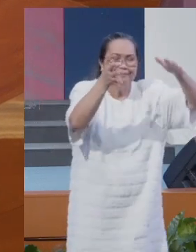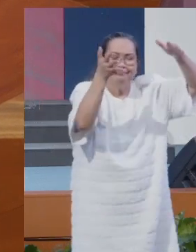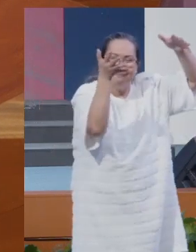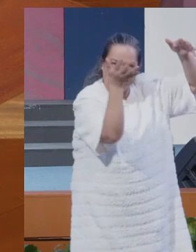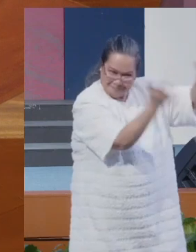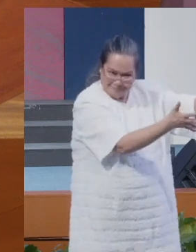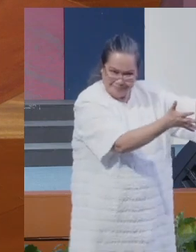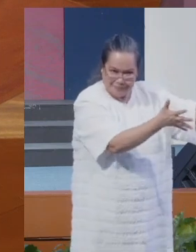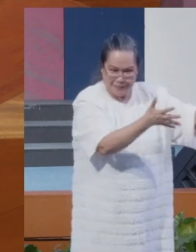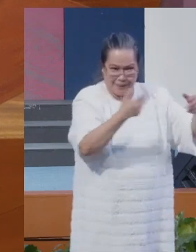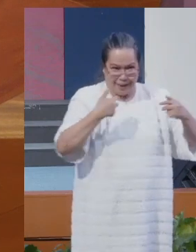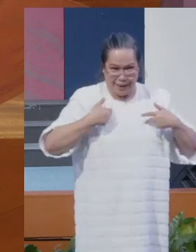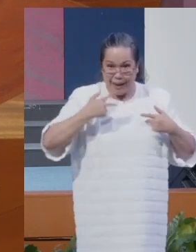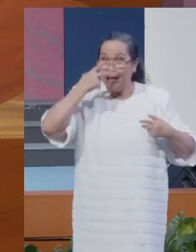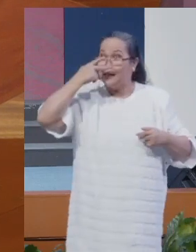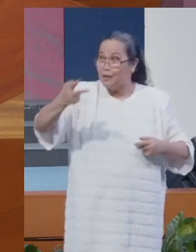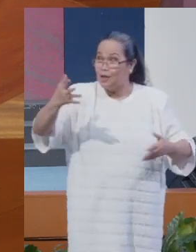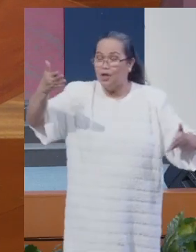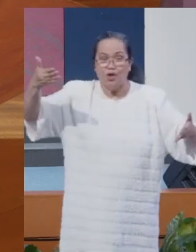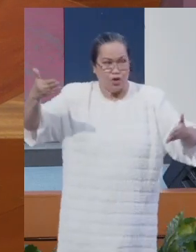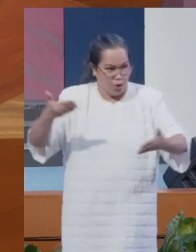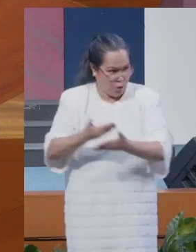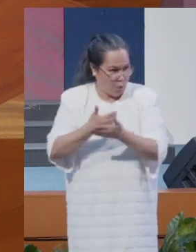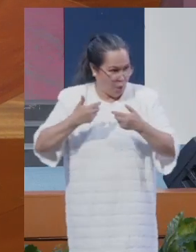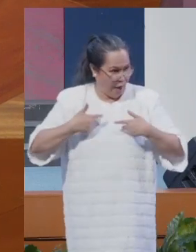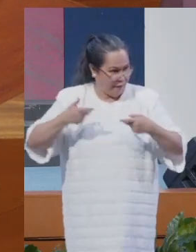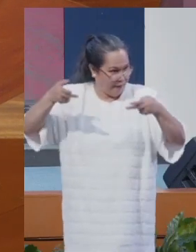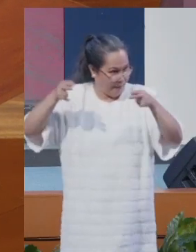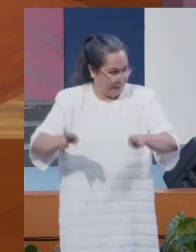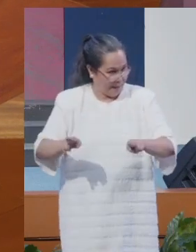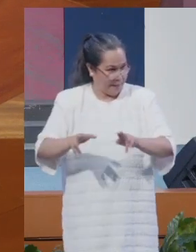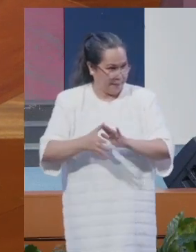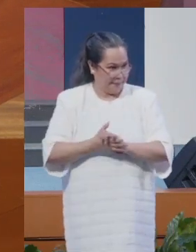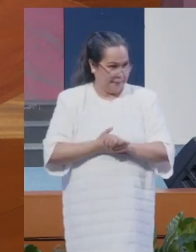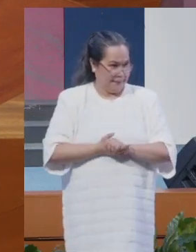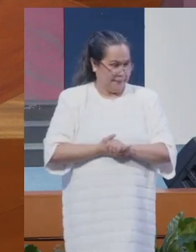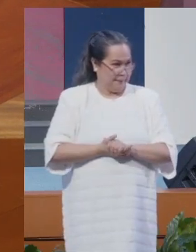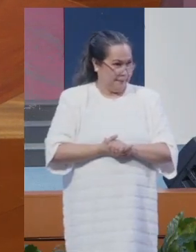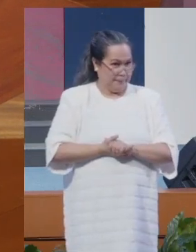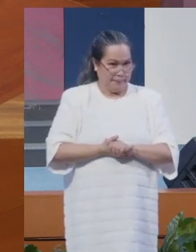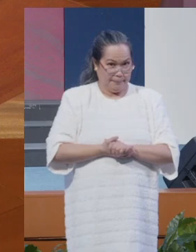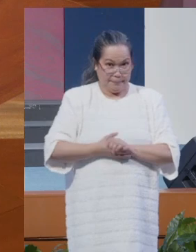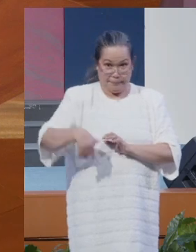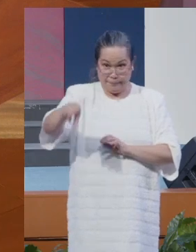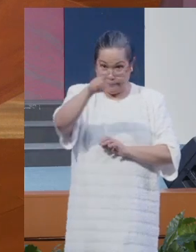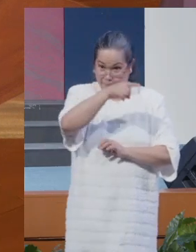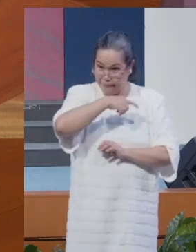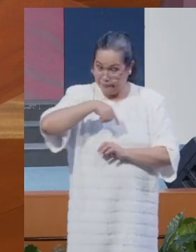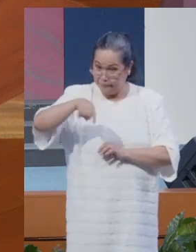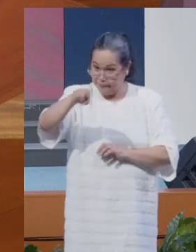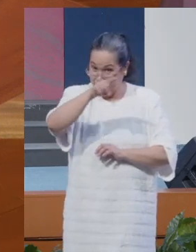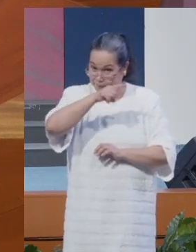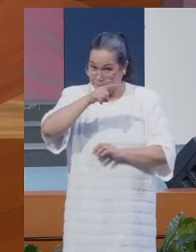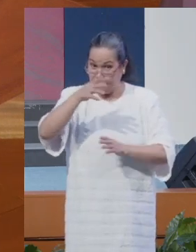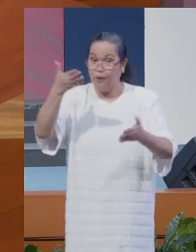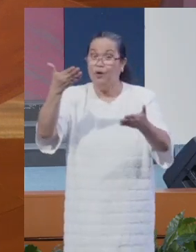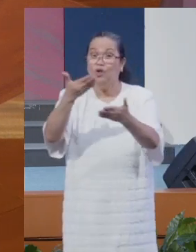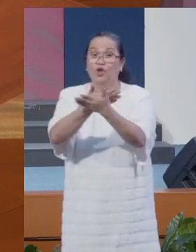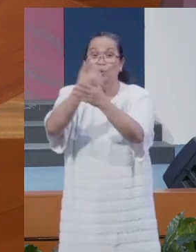Behold, the new has come. Tayo po ay napapailalim niya sa new